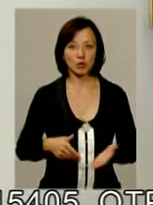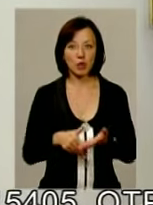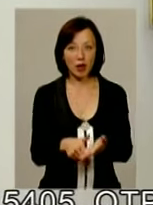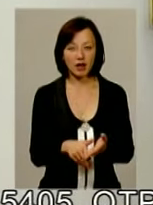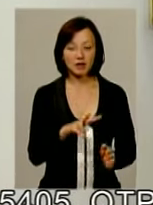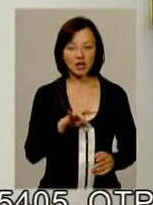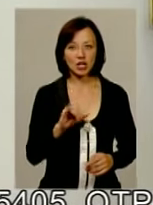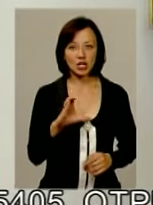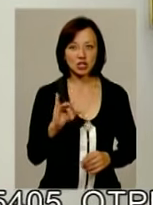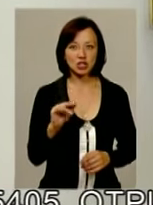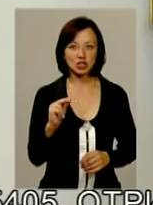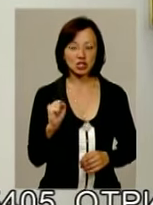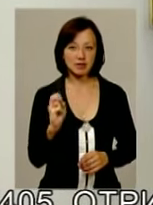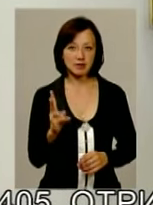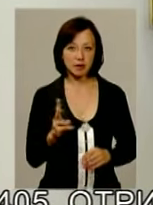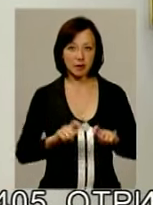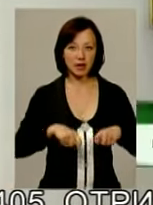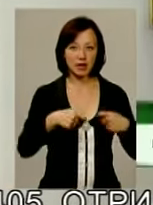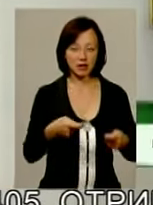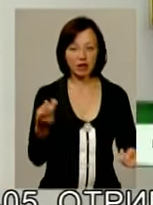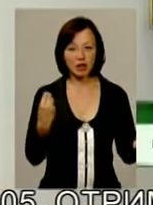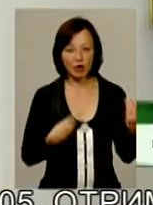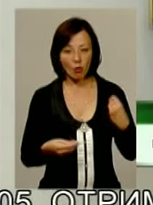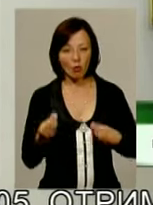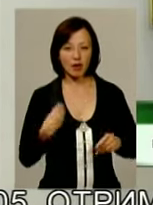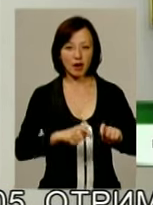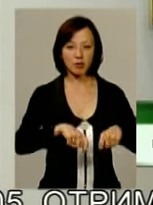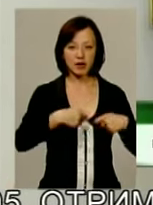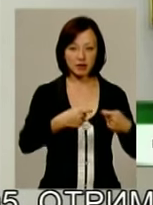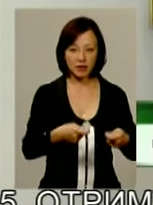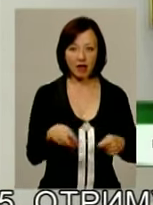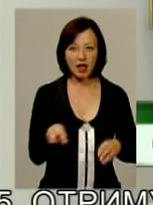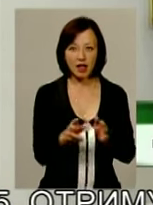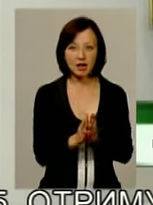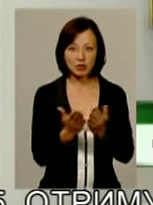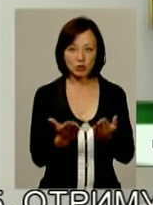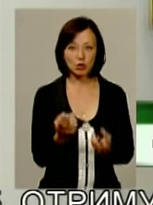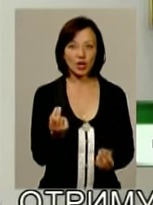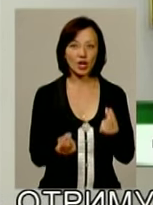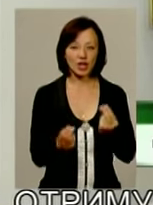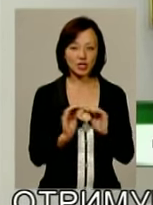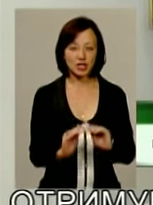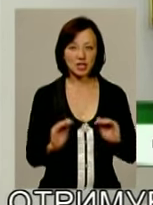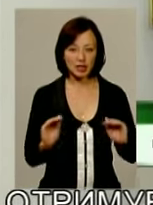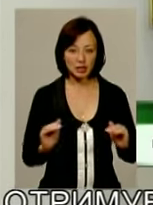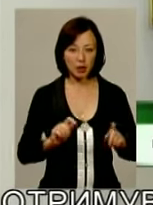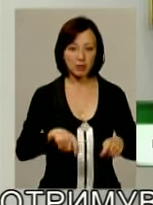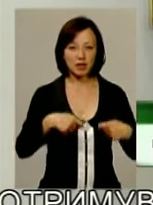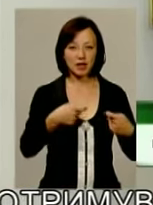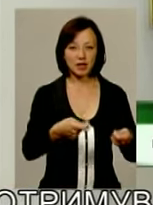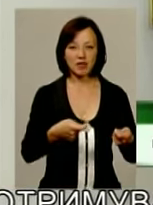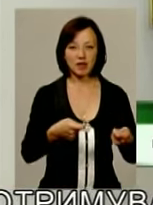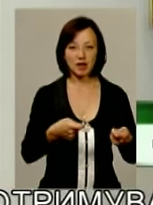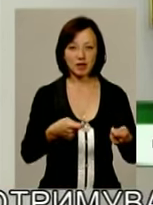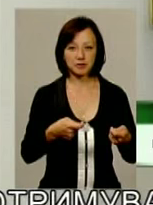в Лисичанськ ми передавали і одяг, і передавали літературу, іграшки діткам. Передавали на